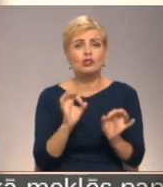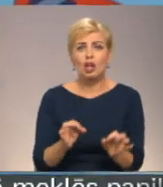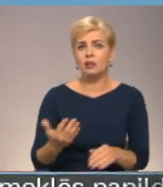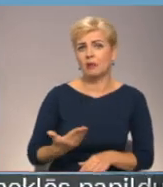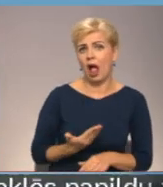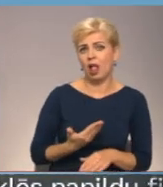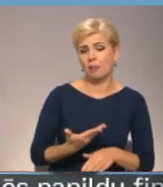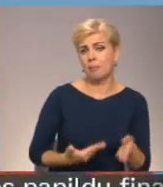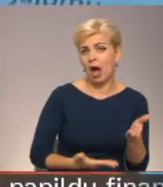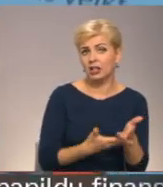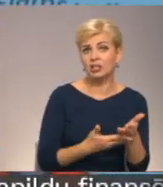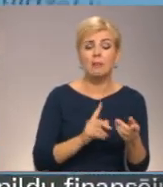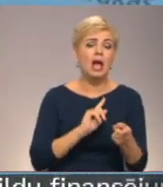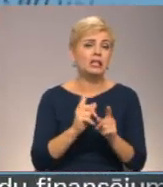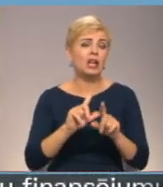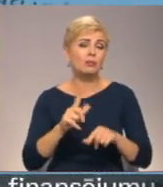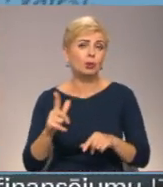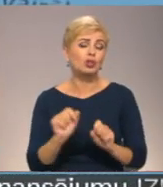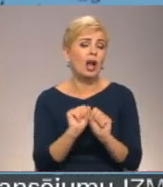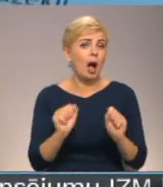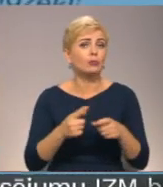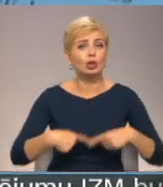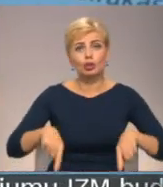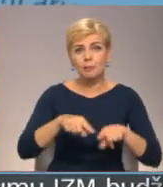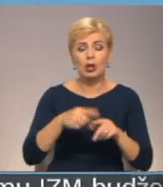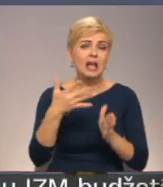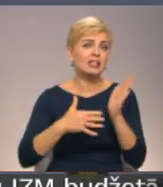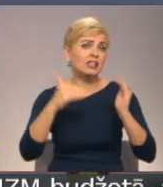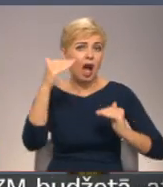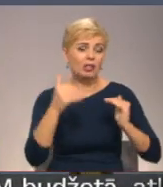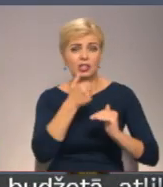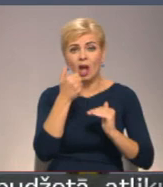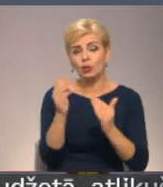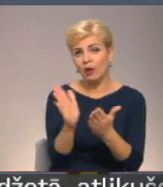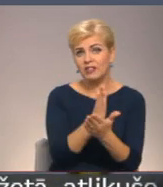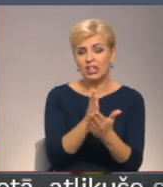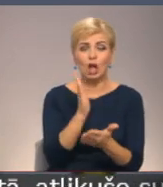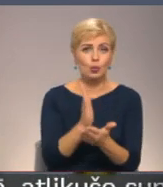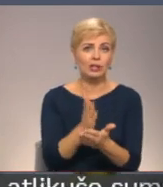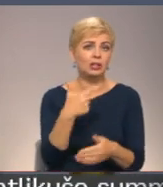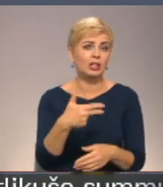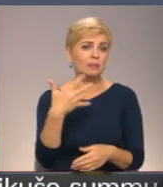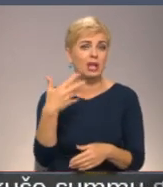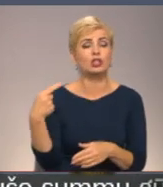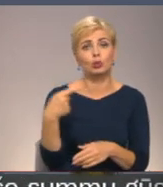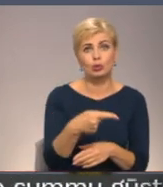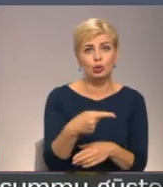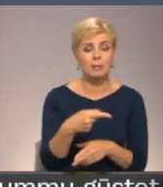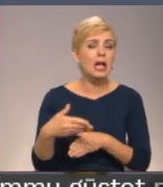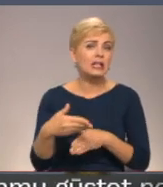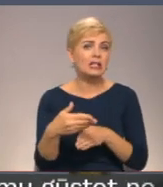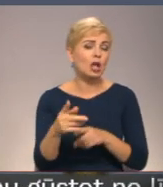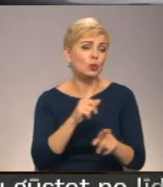palīdzība. Transporta līdzekļu apdrošināšanas biroja statistika liecina, ka gadā vidēji notiek ap 35 tūkstošiem ceļu